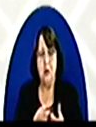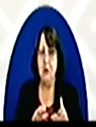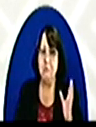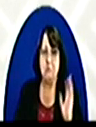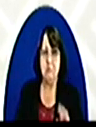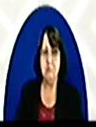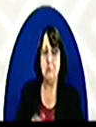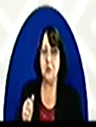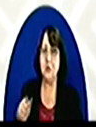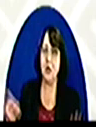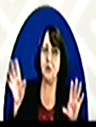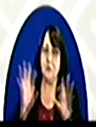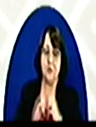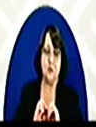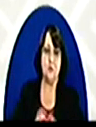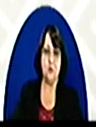байна.